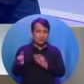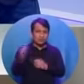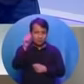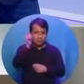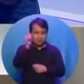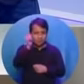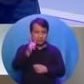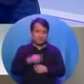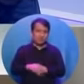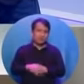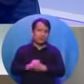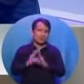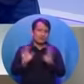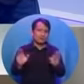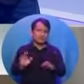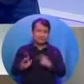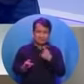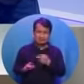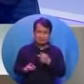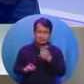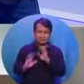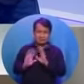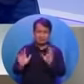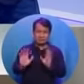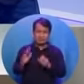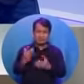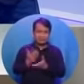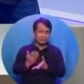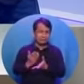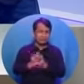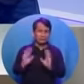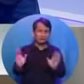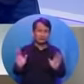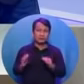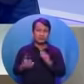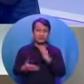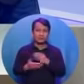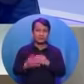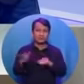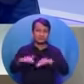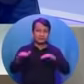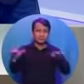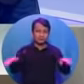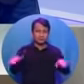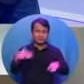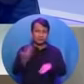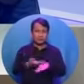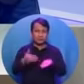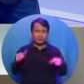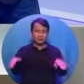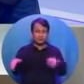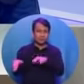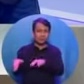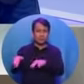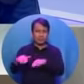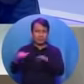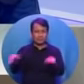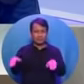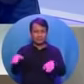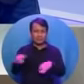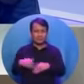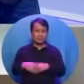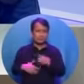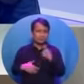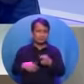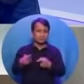Anthony. Ay, hindi naman na po sir ay. Ang kaso nga lang po sir ay yung mga anak lang po talaga. Hindi ko po talaga ano ay.